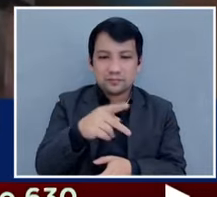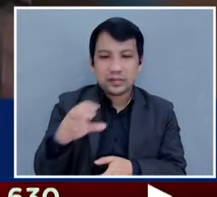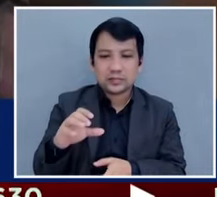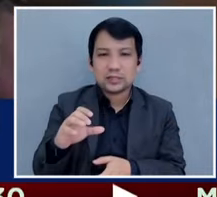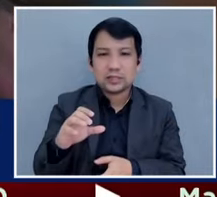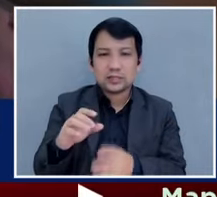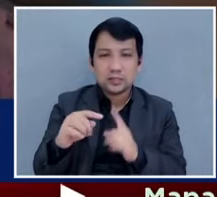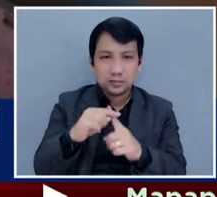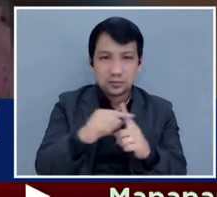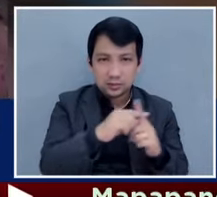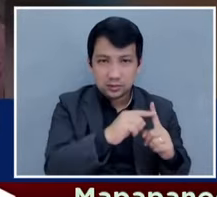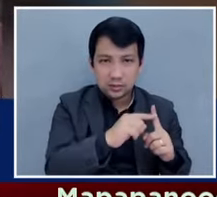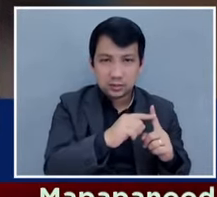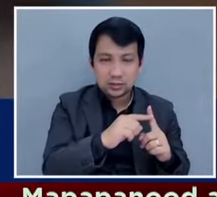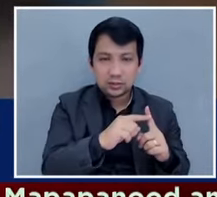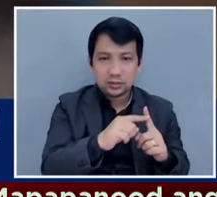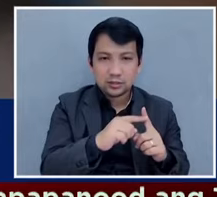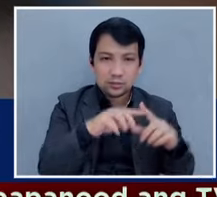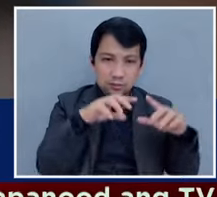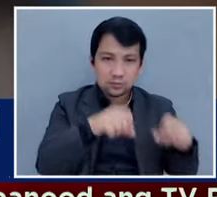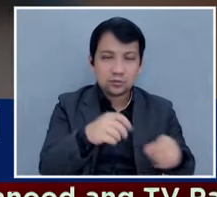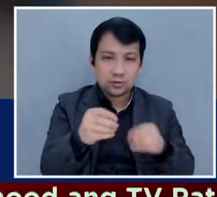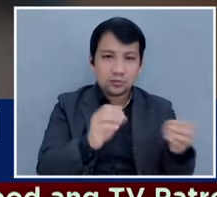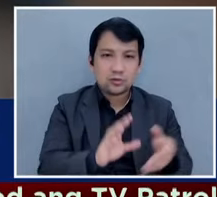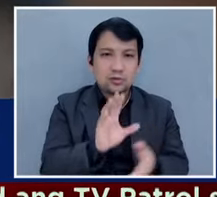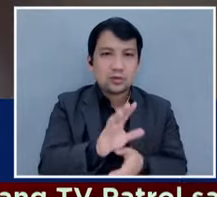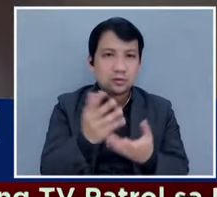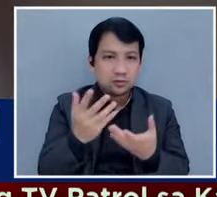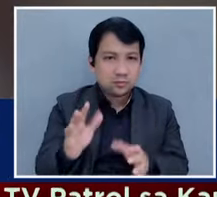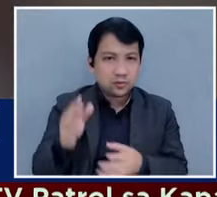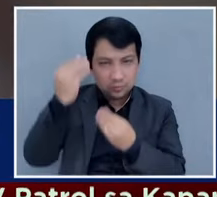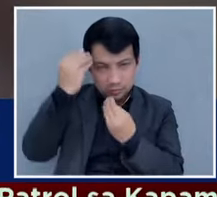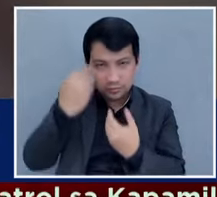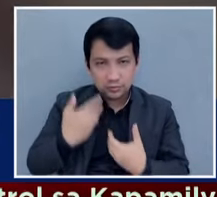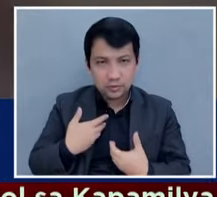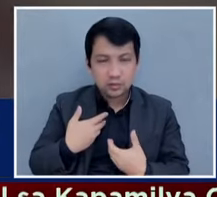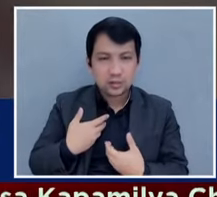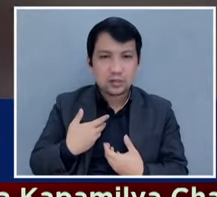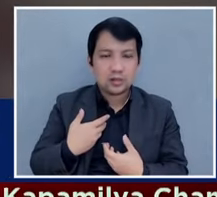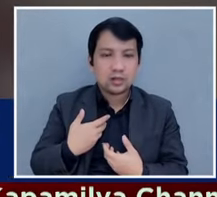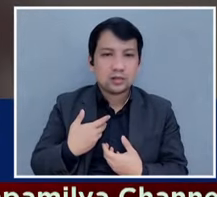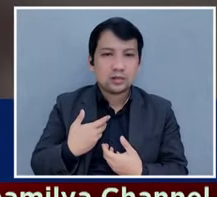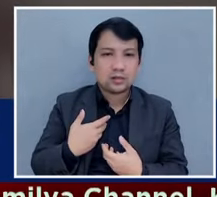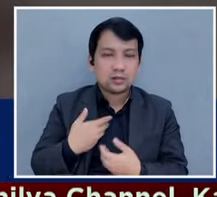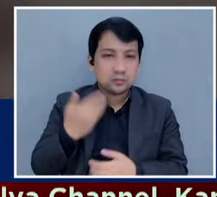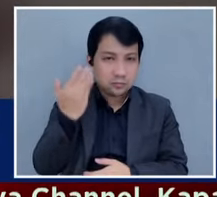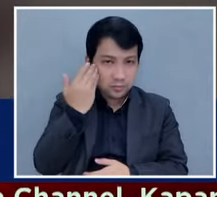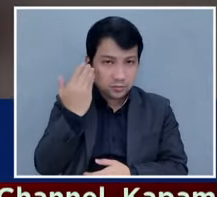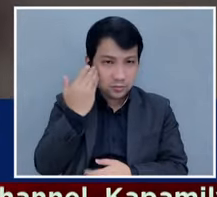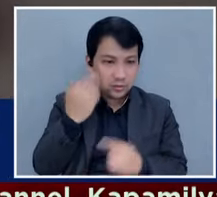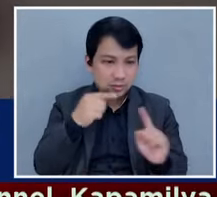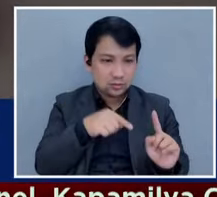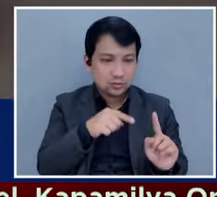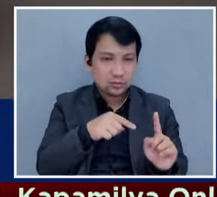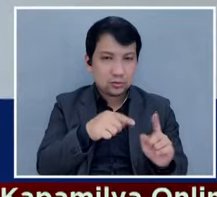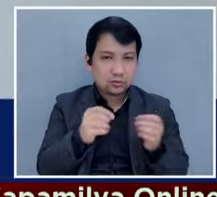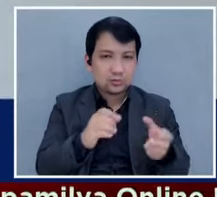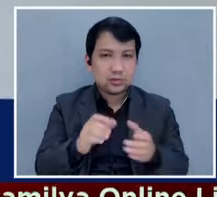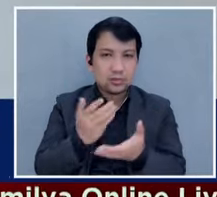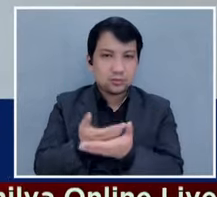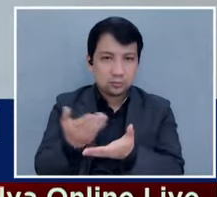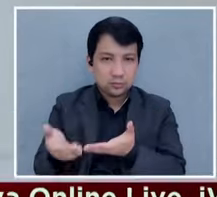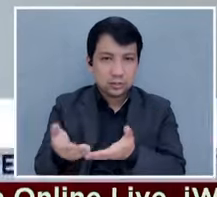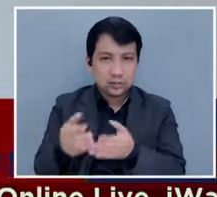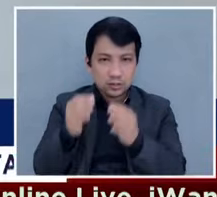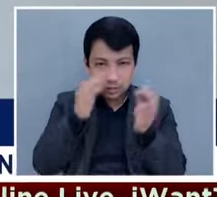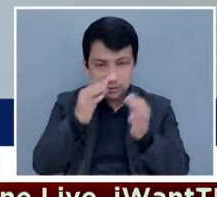sa pulisya, nagkasasala ng operasyon matapos makatanggap ng tip. Nagpanggap po na bibili itong ating pong operatiba. Then siya